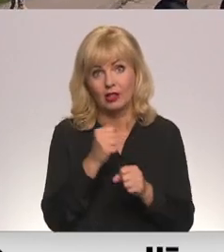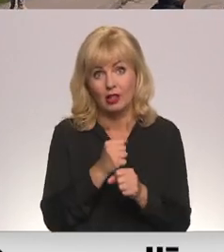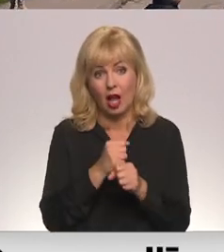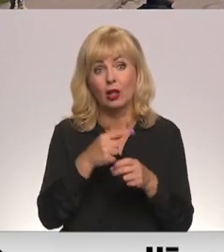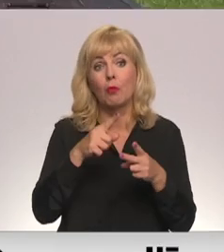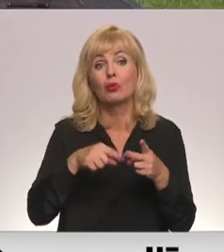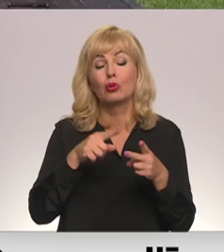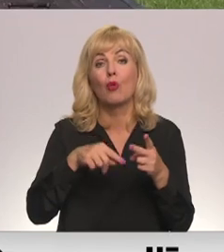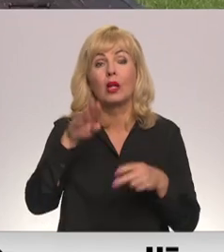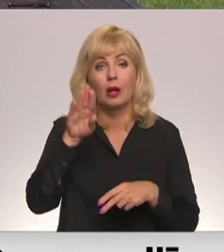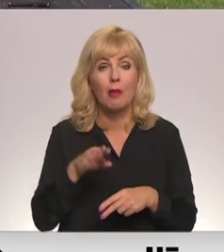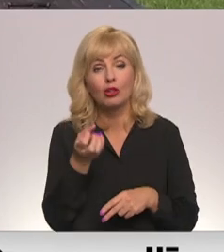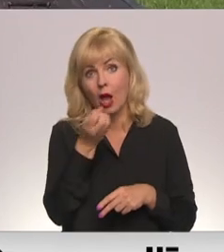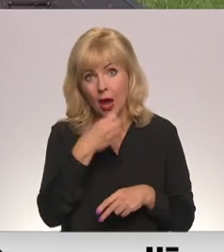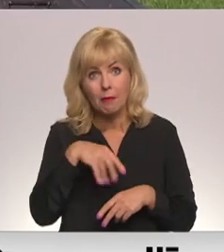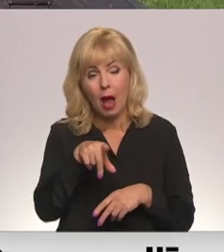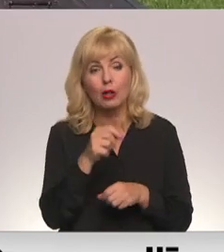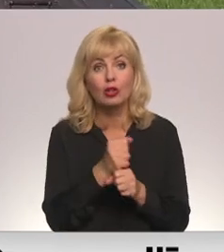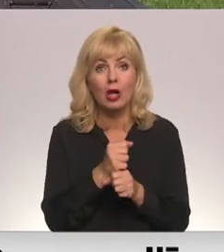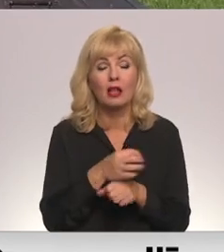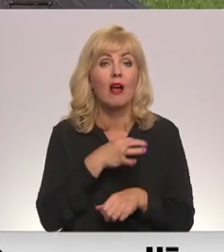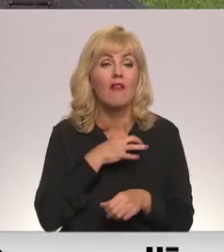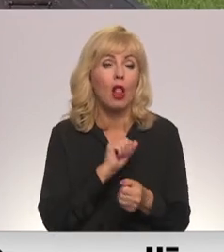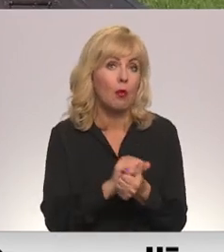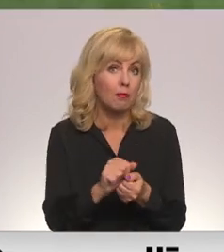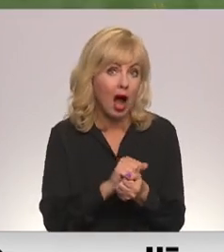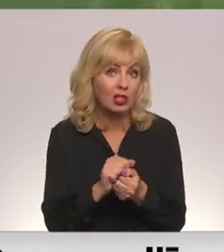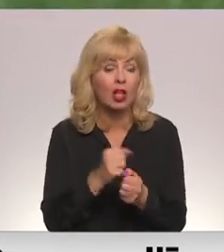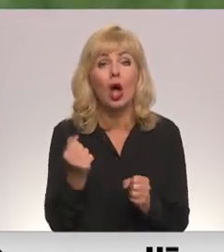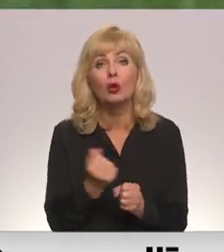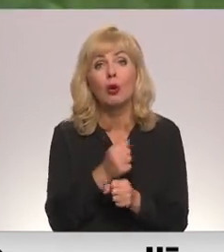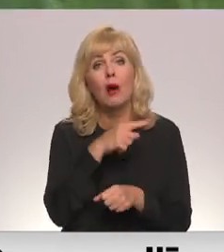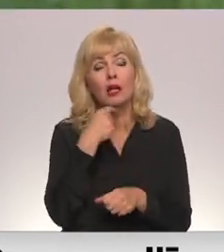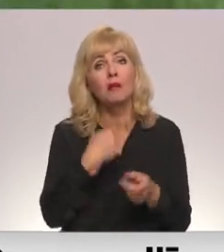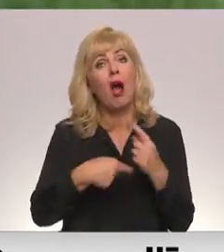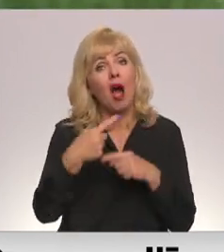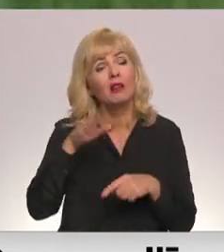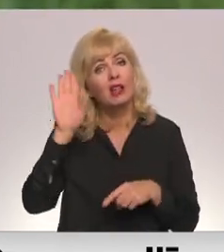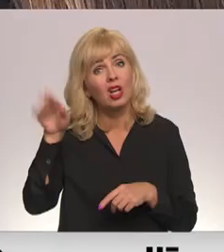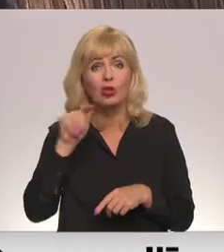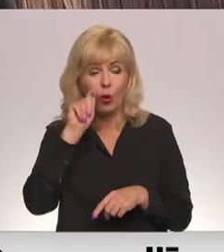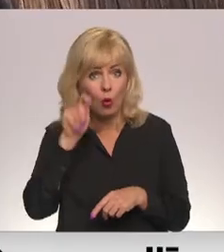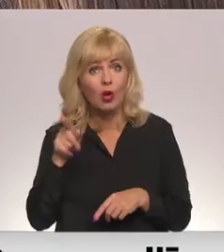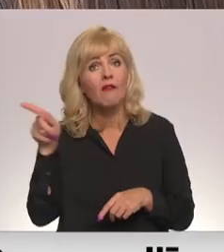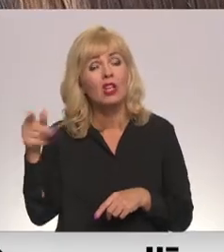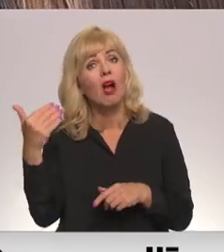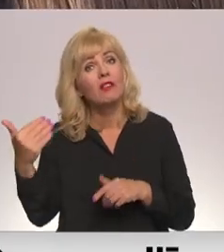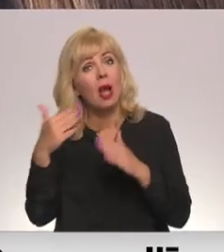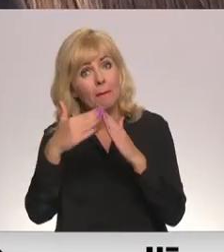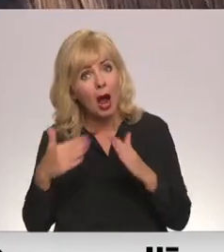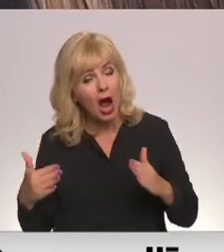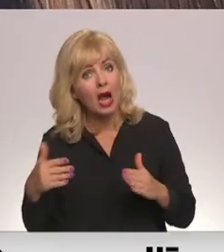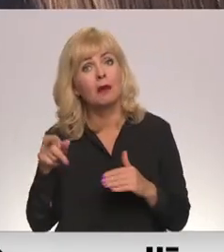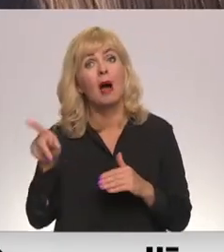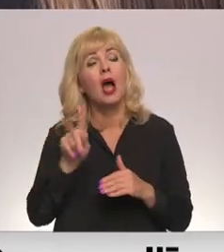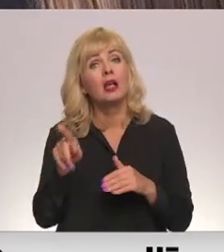pusotru mēnesi. Bērndārzā Irina strādā par veļas mazgātāju, bet tomēr viņa vēlas atgriezties Ukrainā, jo tur ir viņas mājas un dzimtajā